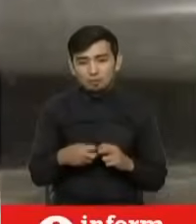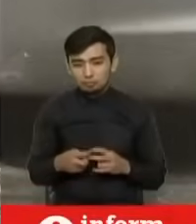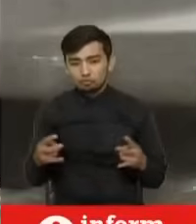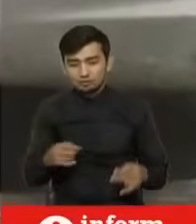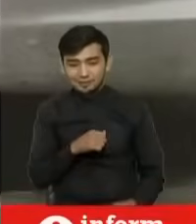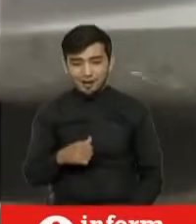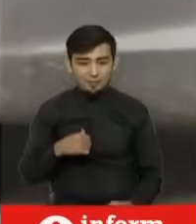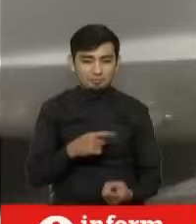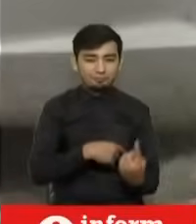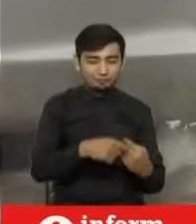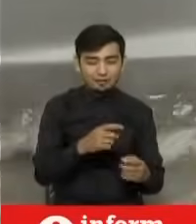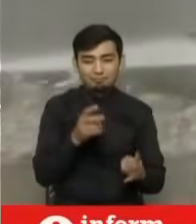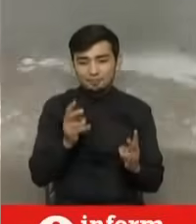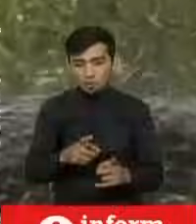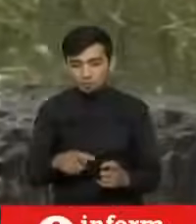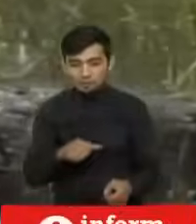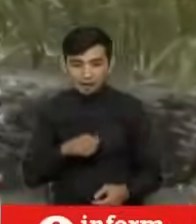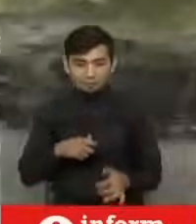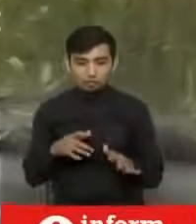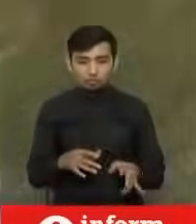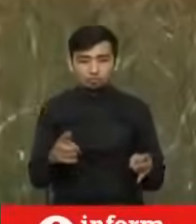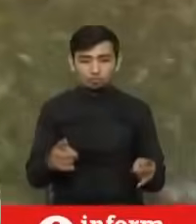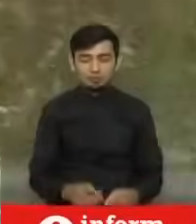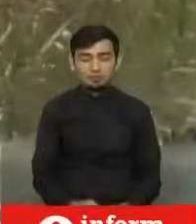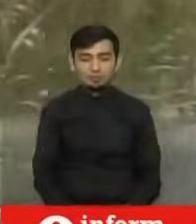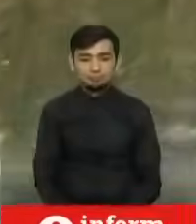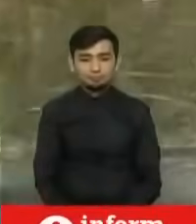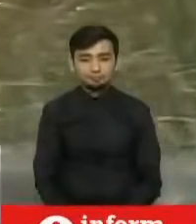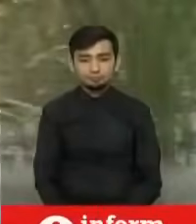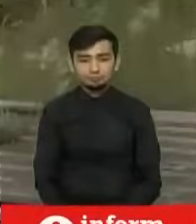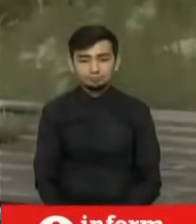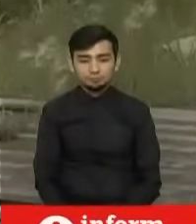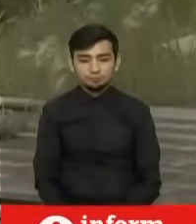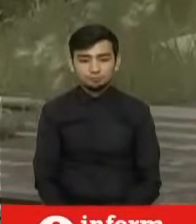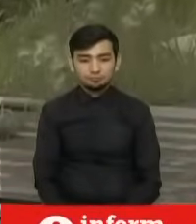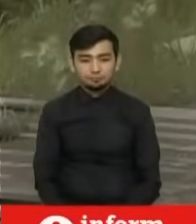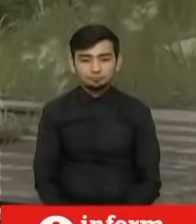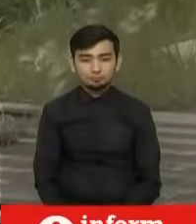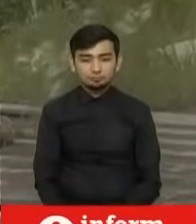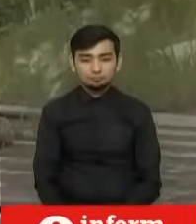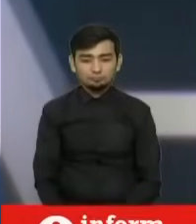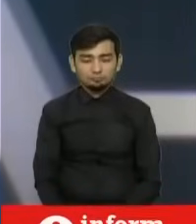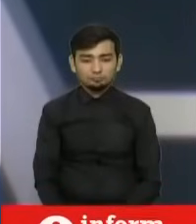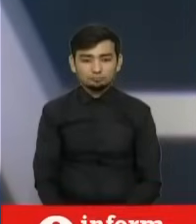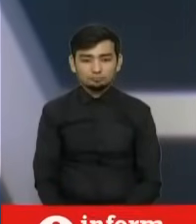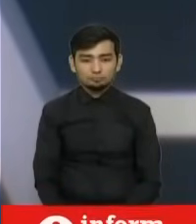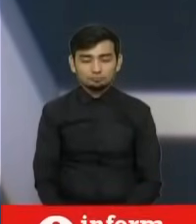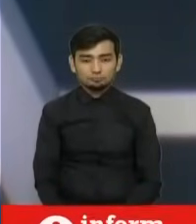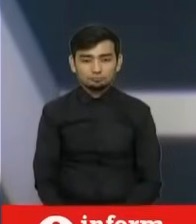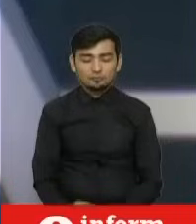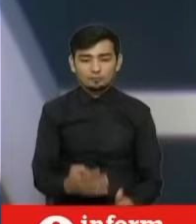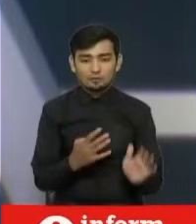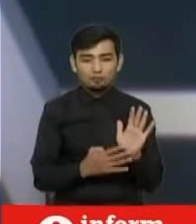должны сами пострадавшие предприниматели Людмила батюшкина Ирина Ненашева информбюро Карагандинская область